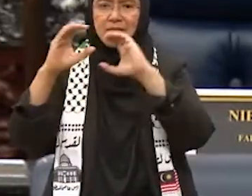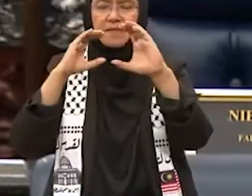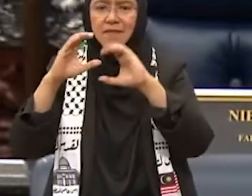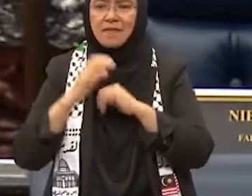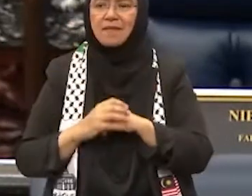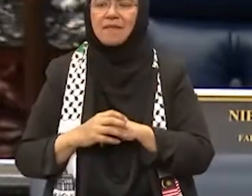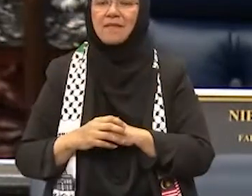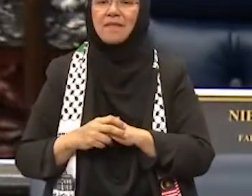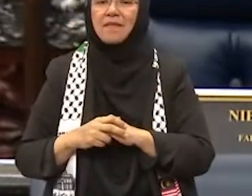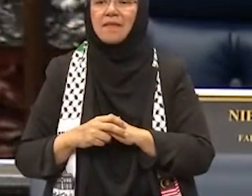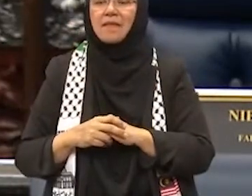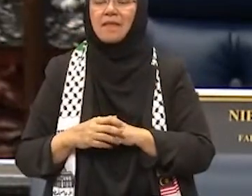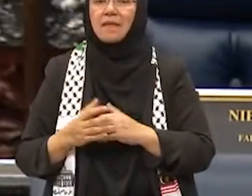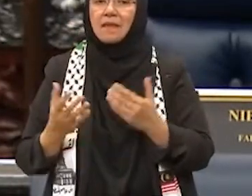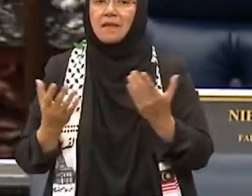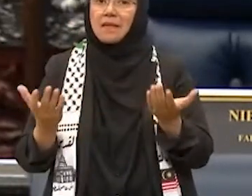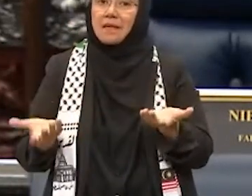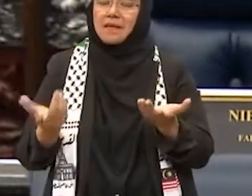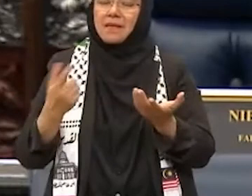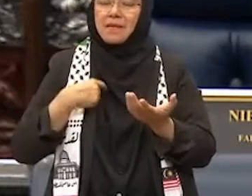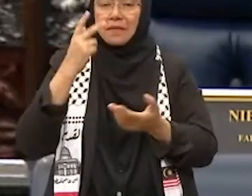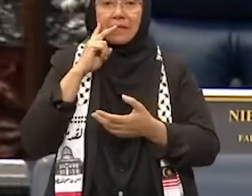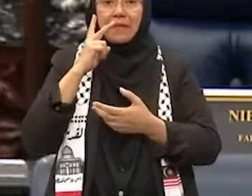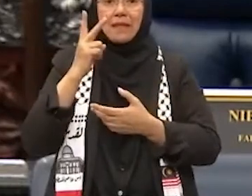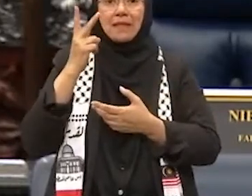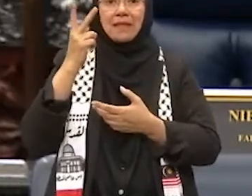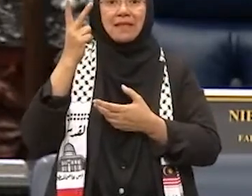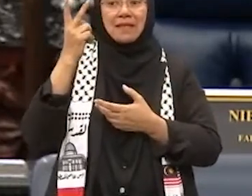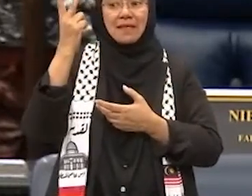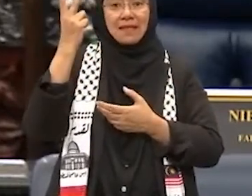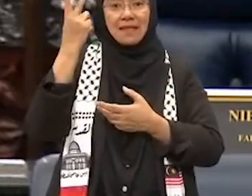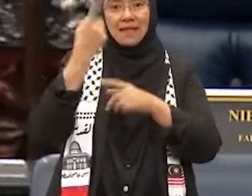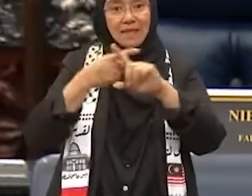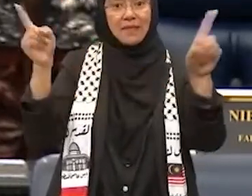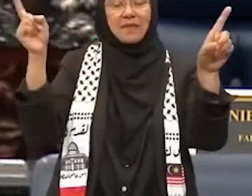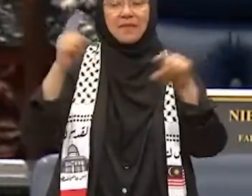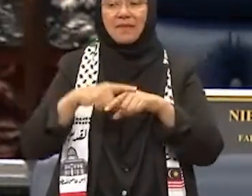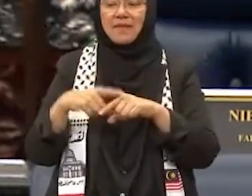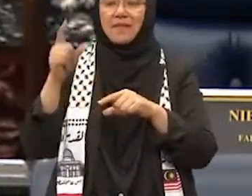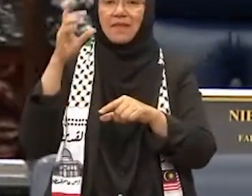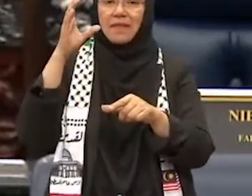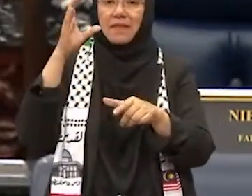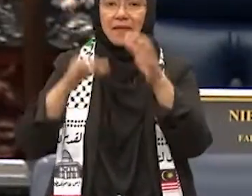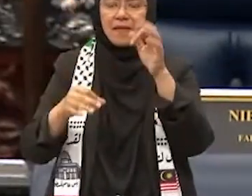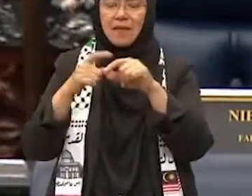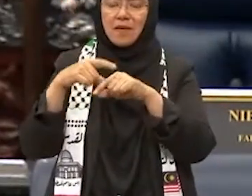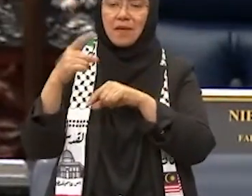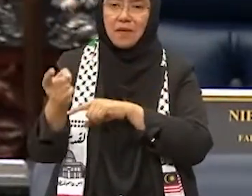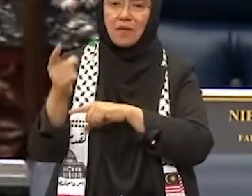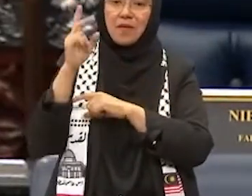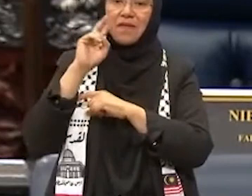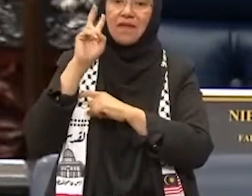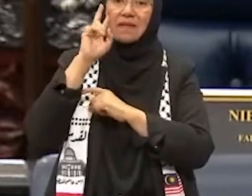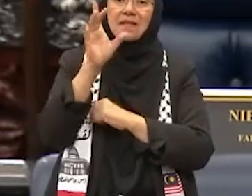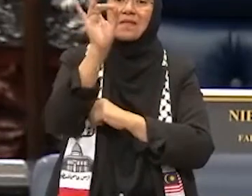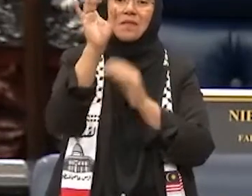sebut Kalau mungkin di zaman-zaman sebelum ini lapan orang Veteran ni kalau mereka berkhidmat Kalau zaman-zaman sebelum ni mungkin